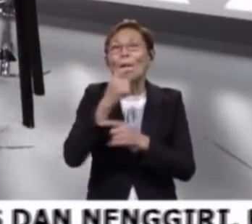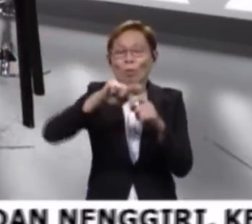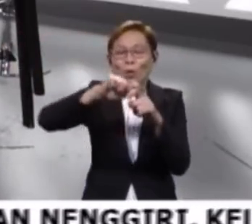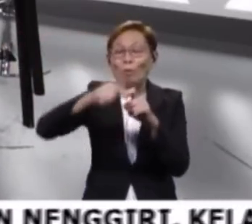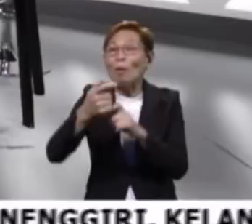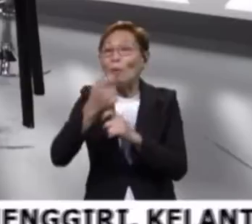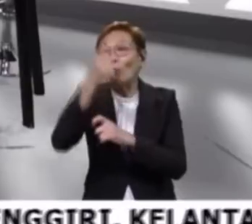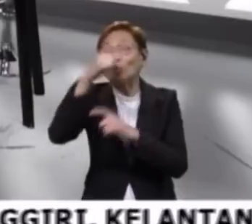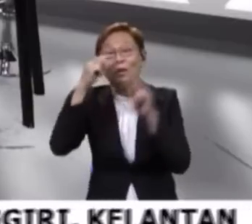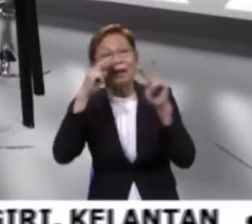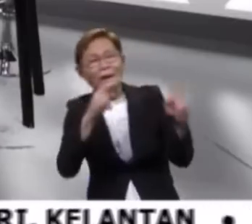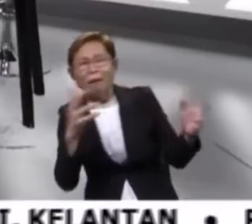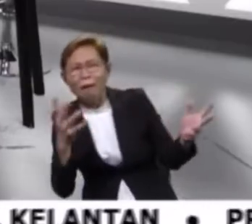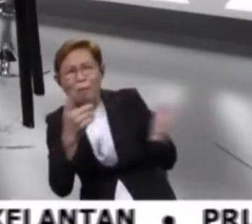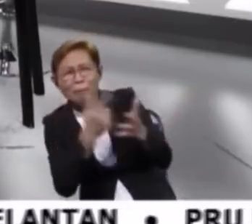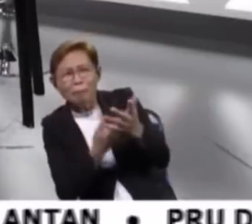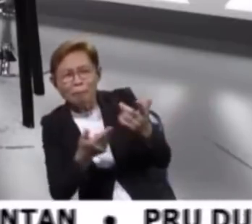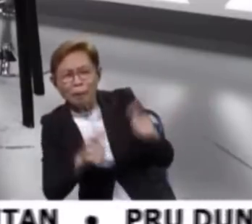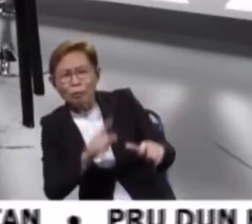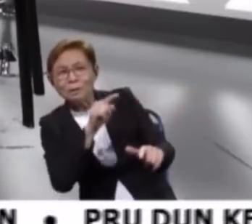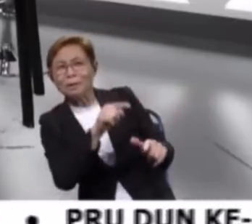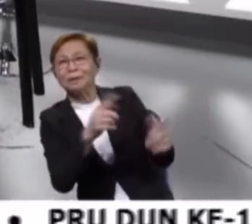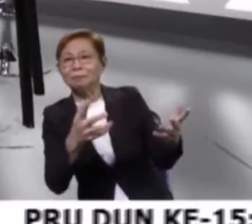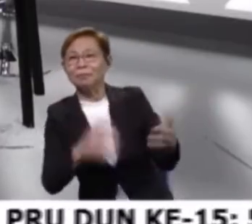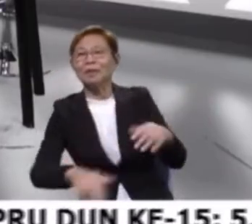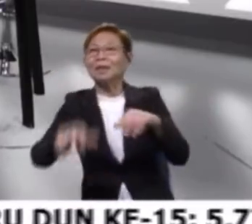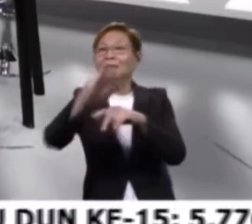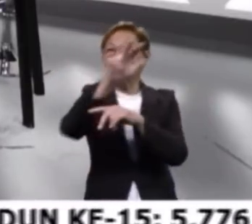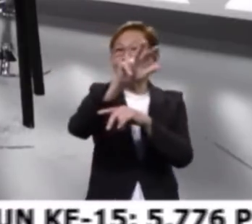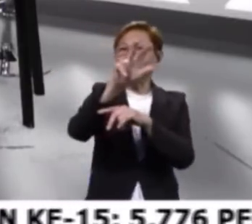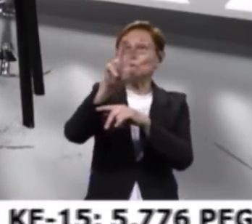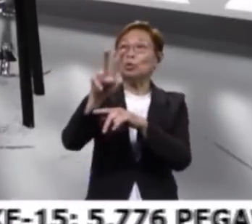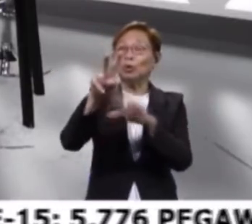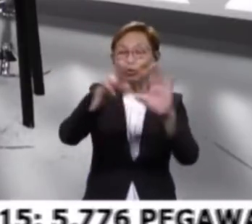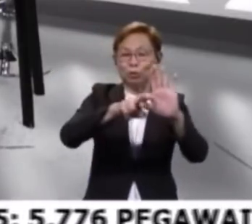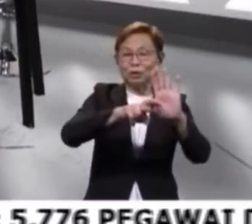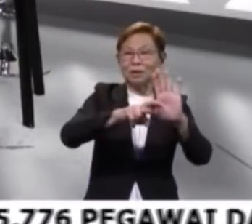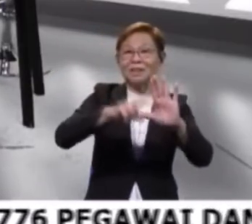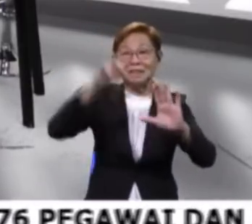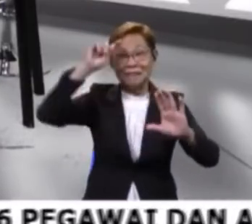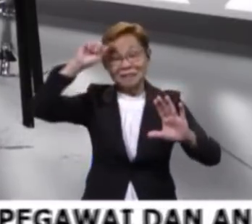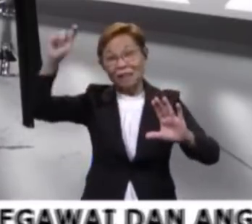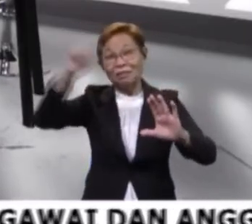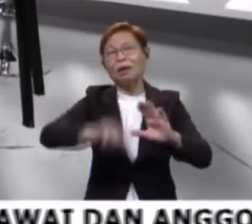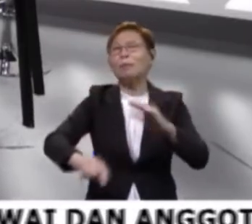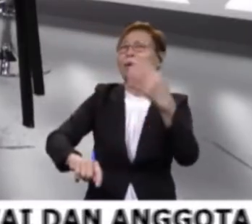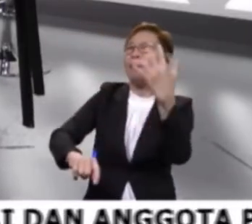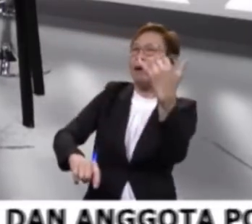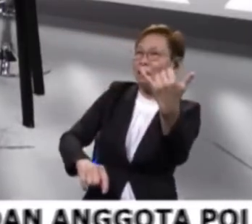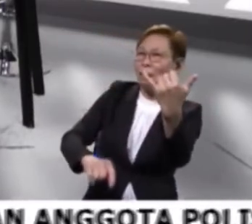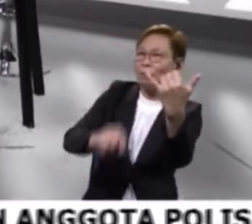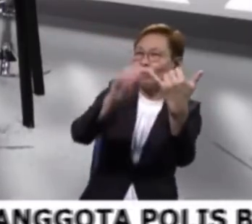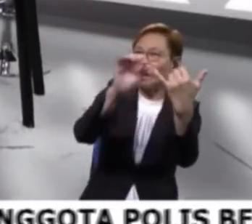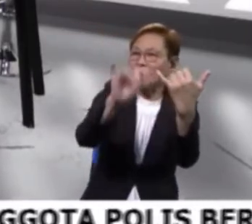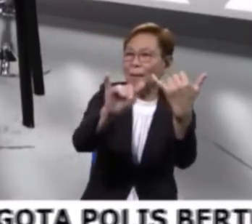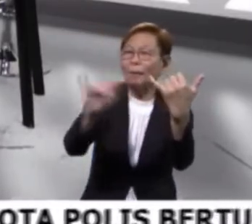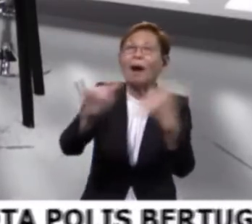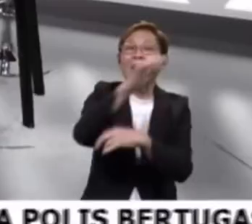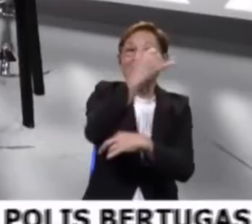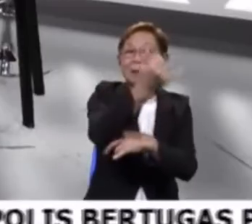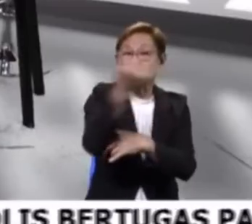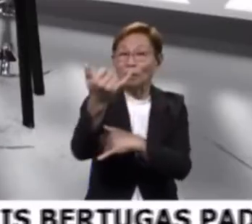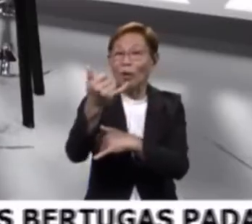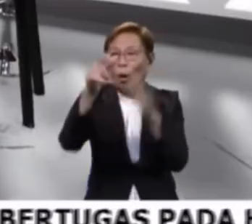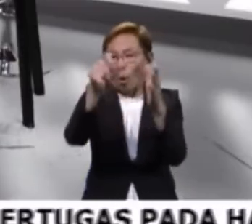lihat Bagaimana kawasan di sana oke sebanyak 32 kursi di peringkat di Trengganu dan selama 66 calonnya